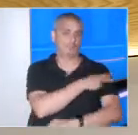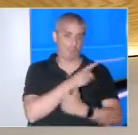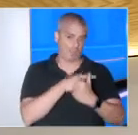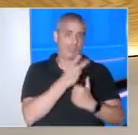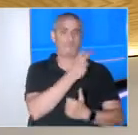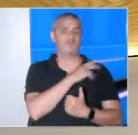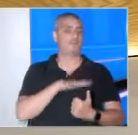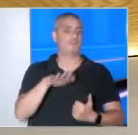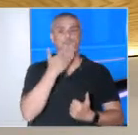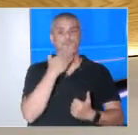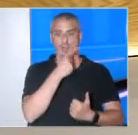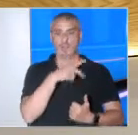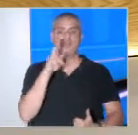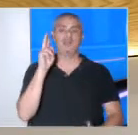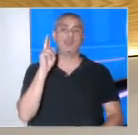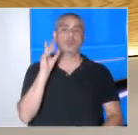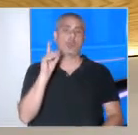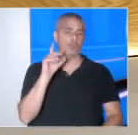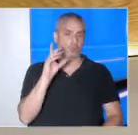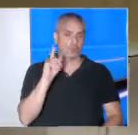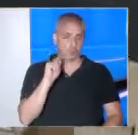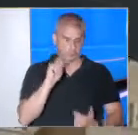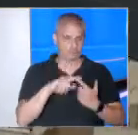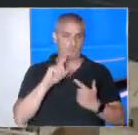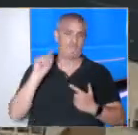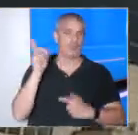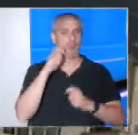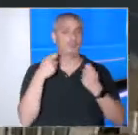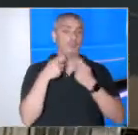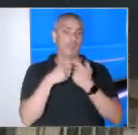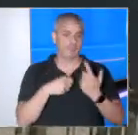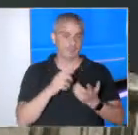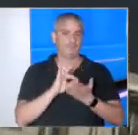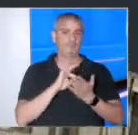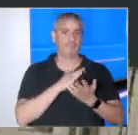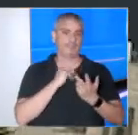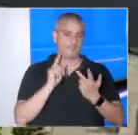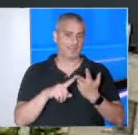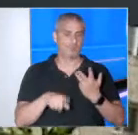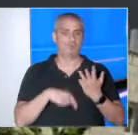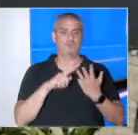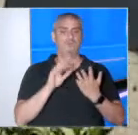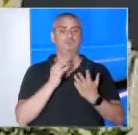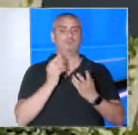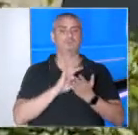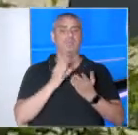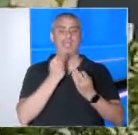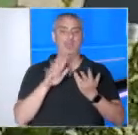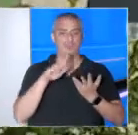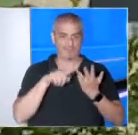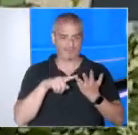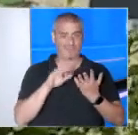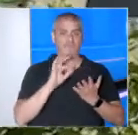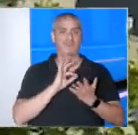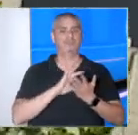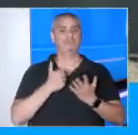מפקד מחוז ירושלים, ניצב דורון תורג'מן, יחד עם כל הגורמים הרלוונטיים, משרד הבריאות, המשרד לאיכות הסביבה והשר לביטחון